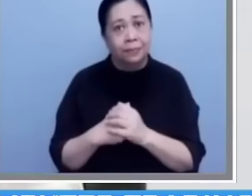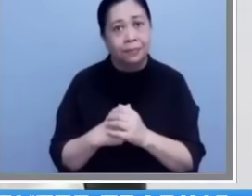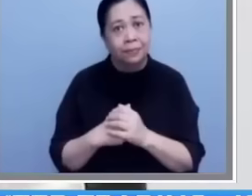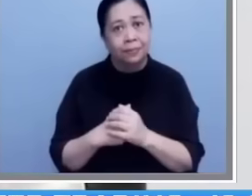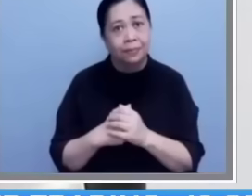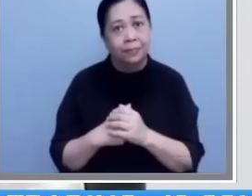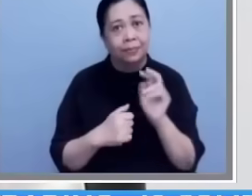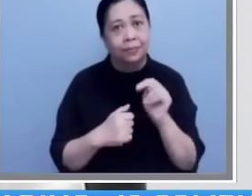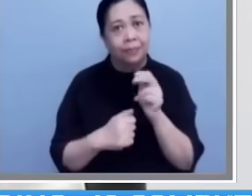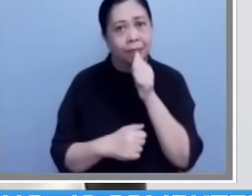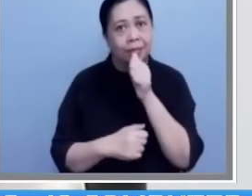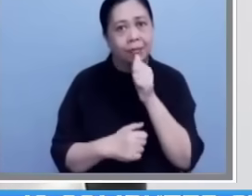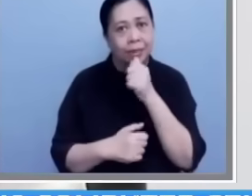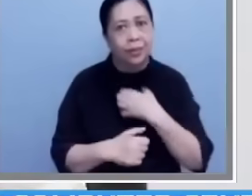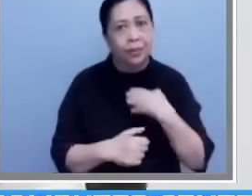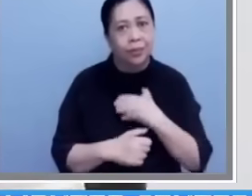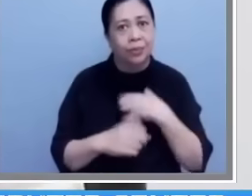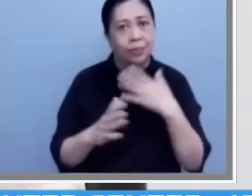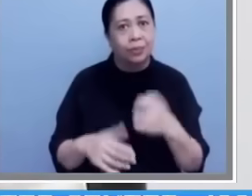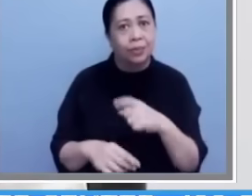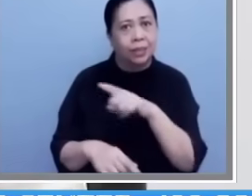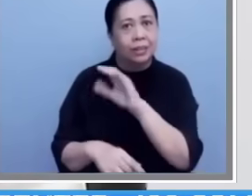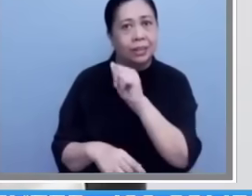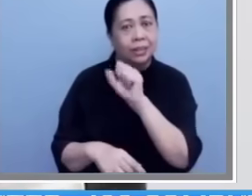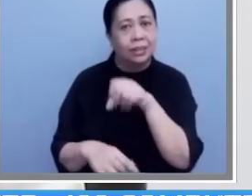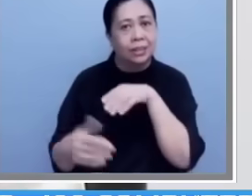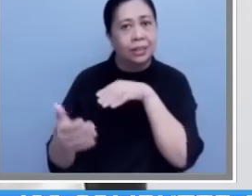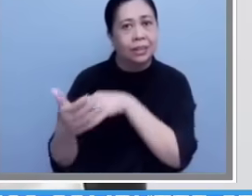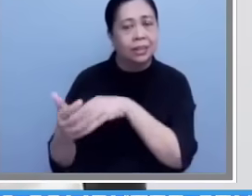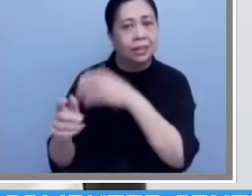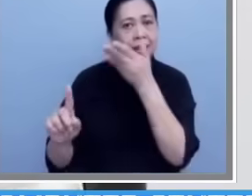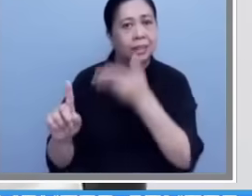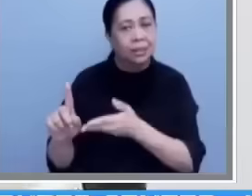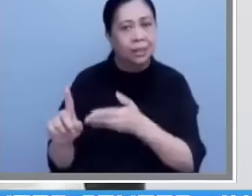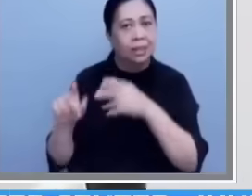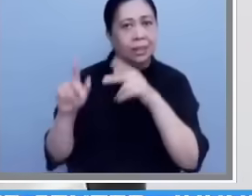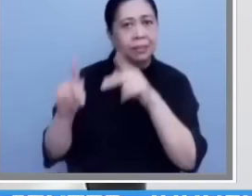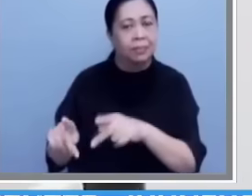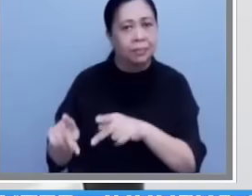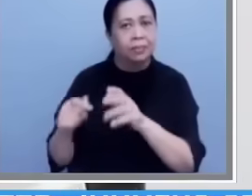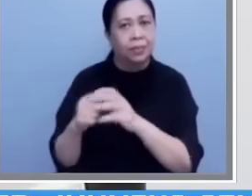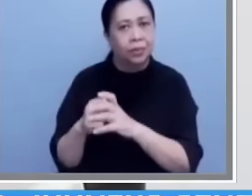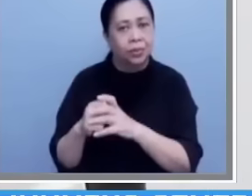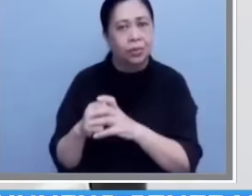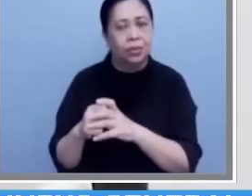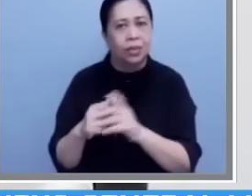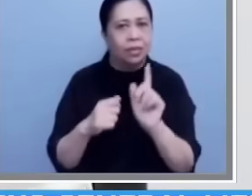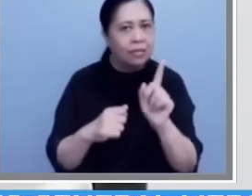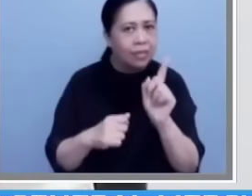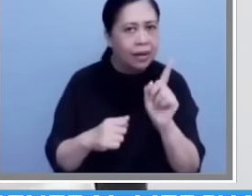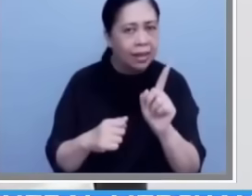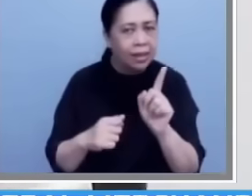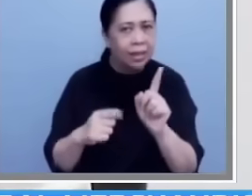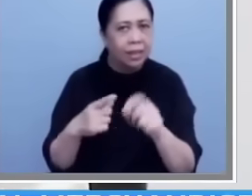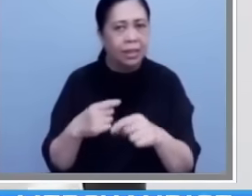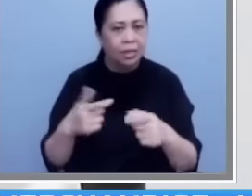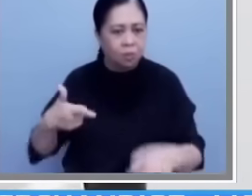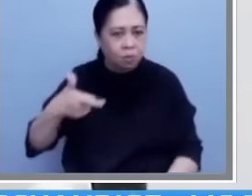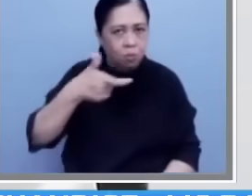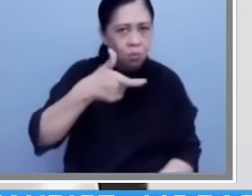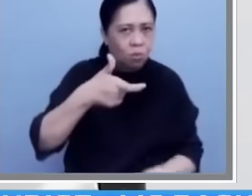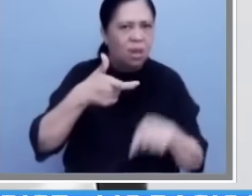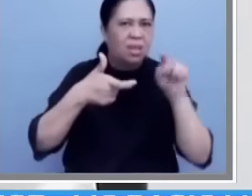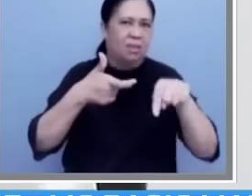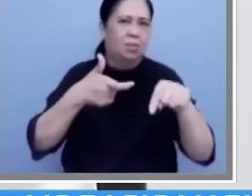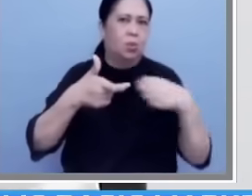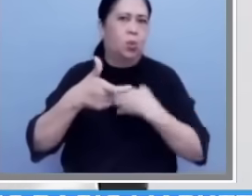private complainant po dahil yung kaso po na pwede natin isampa dito po, sir, ay yung grave threat dahil po siya ay kinasahan ng barel at yung po